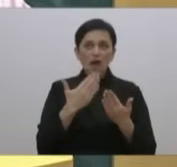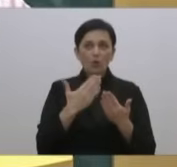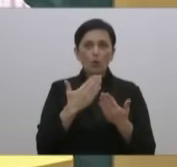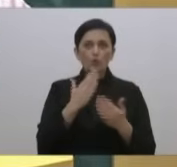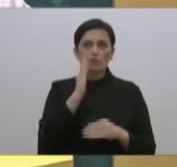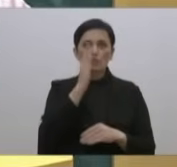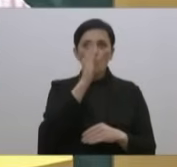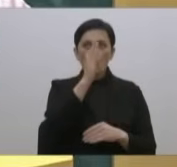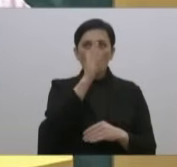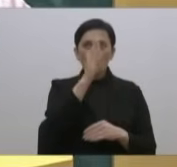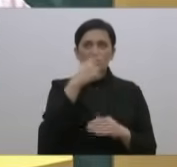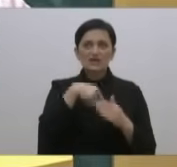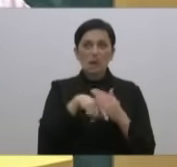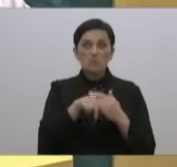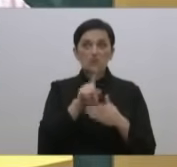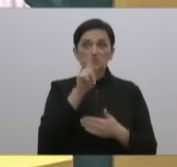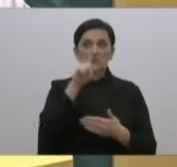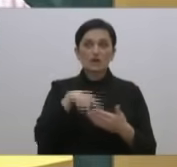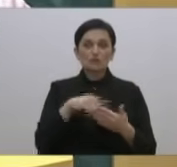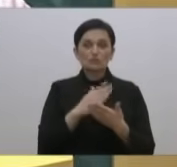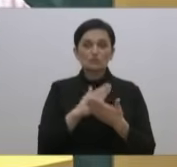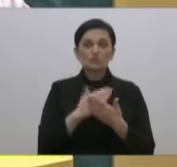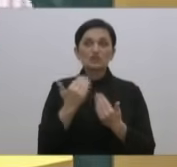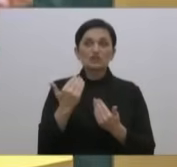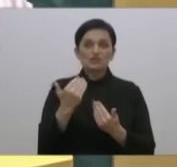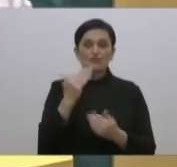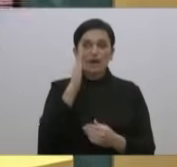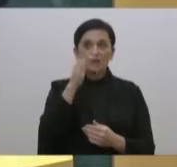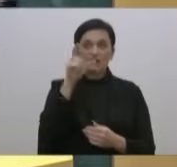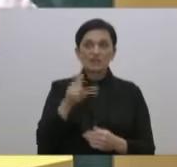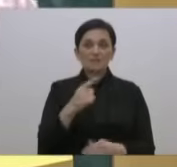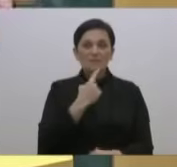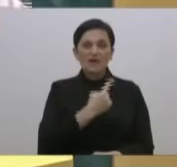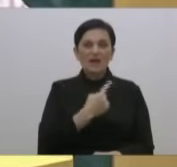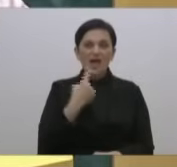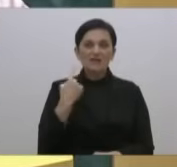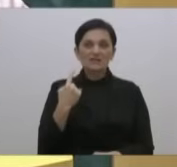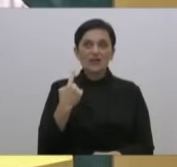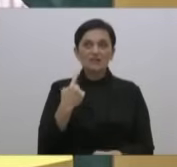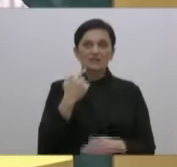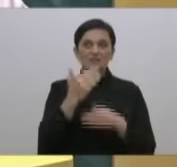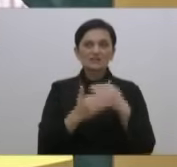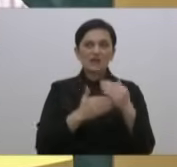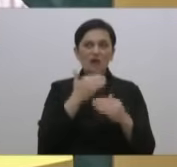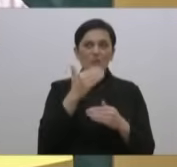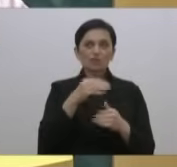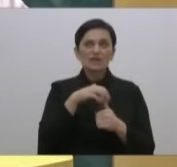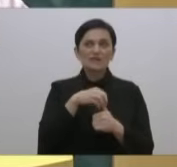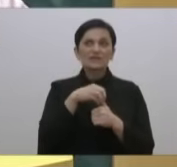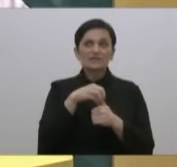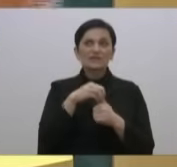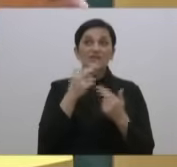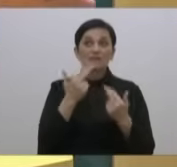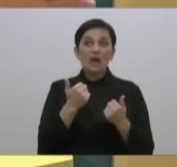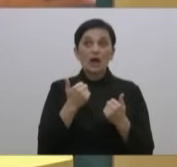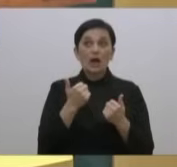უდაო მომავლიდან გამომდინარე და დარწმუნებული ვარ თქვენ იქნებით ერთ-ერთი ყველაზე წარმატებული ლიდერი